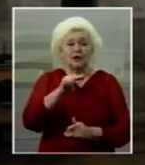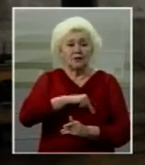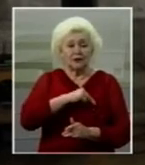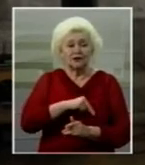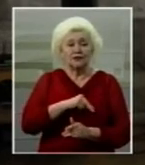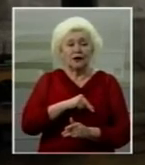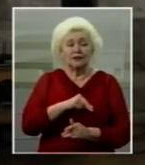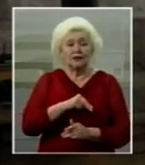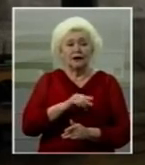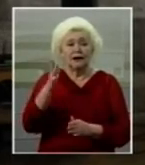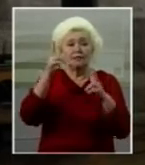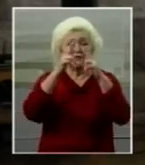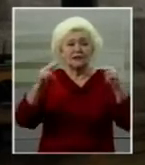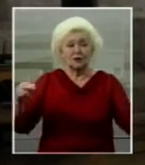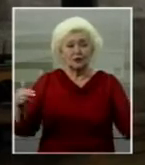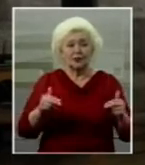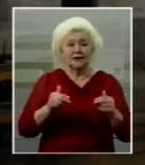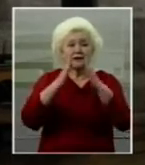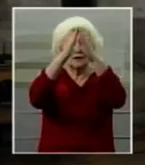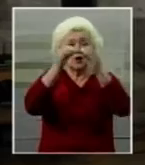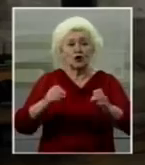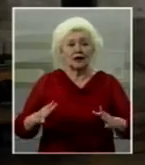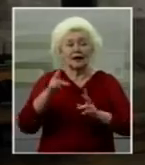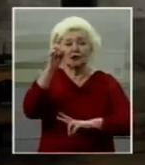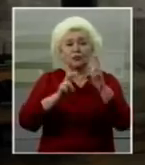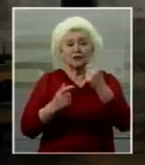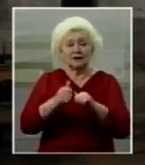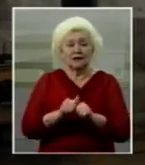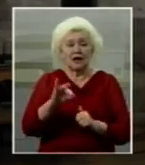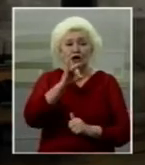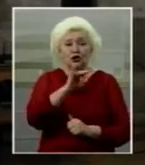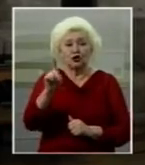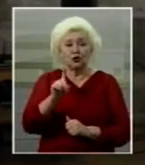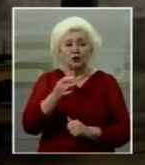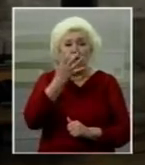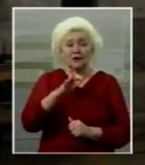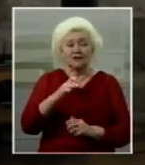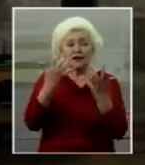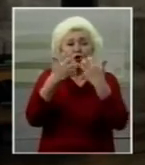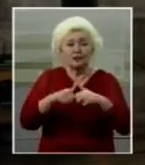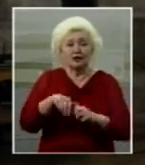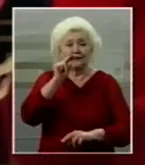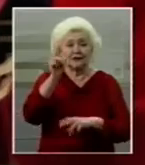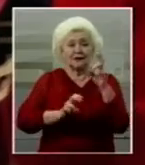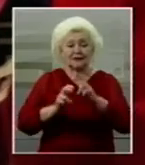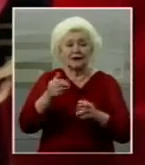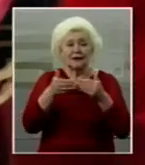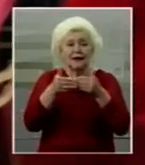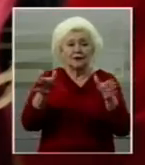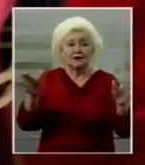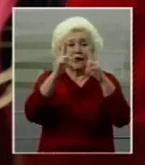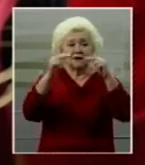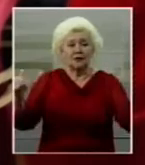навесні, працював на Дніпропетровському на ракетному заводі. Ну, він називався Південно-машинобудівний завод. Я випускник